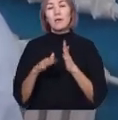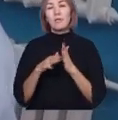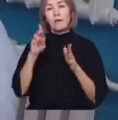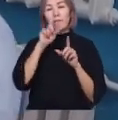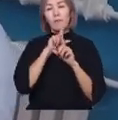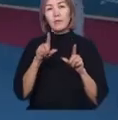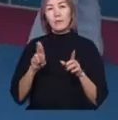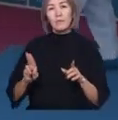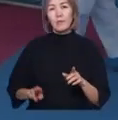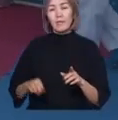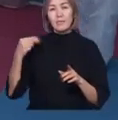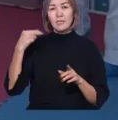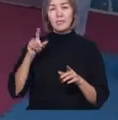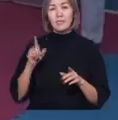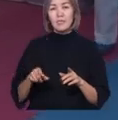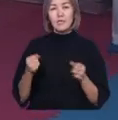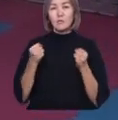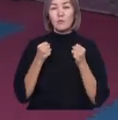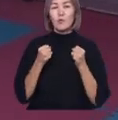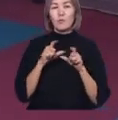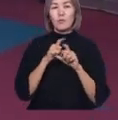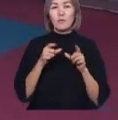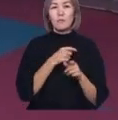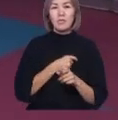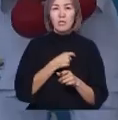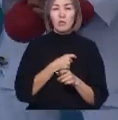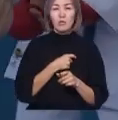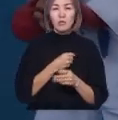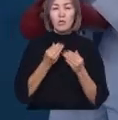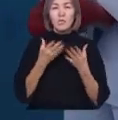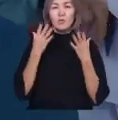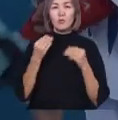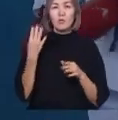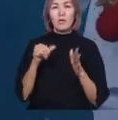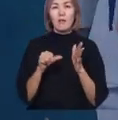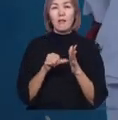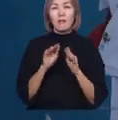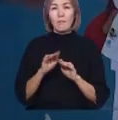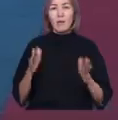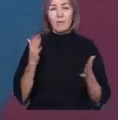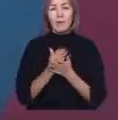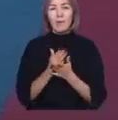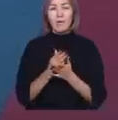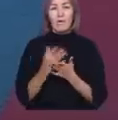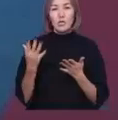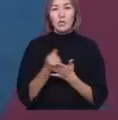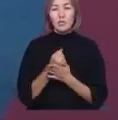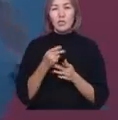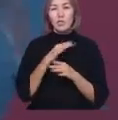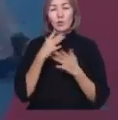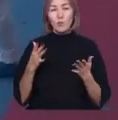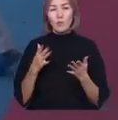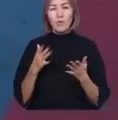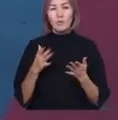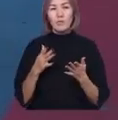федерациясының президенті Бақанастағы спорт мектебінде жаттықтырушы. Дәл қазіргі сәтте 46 шәкіртім бар дейді. Жетістіктері де аз емес